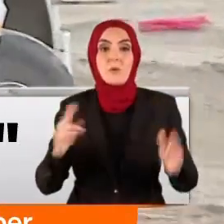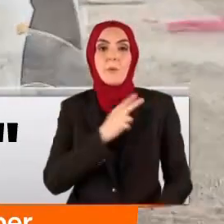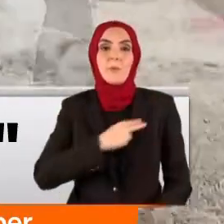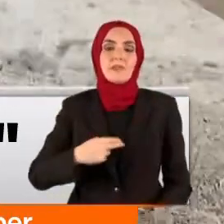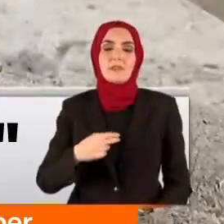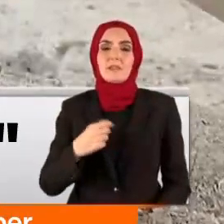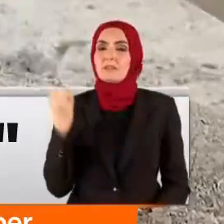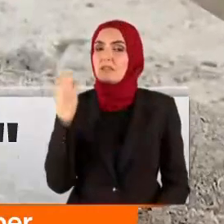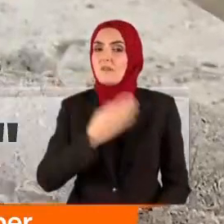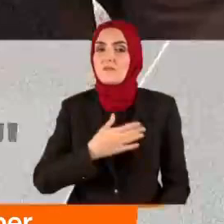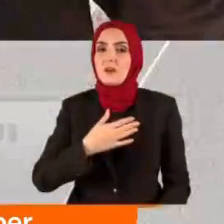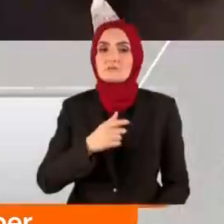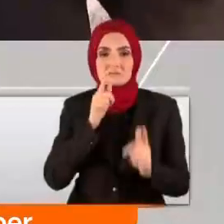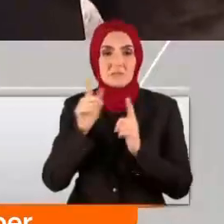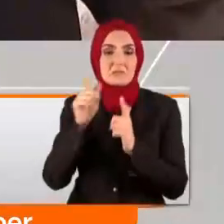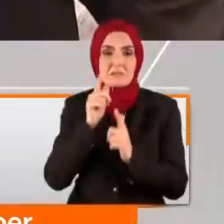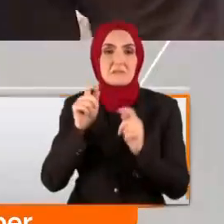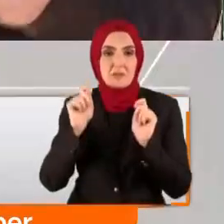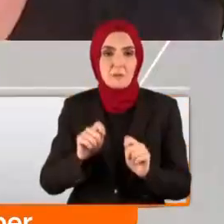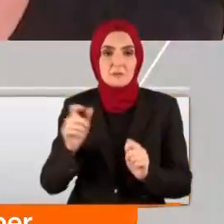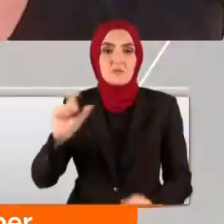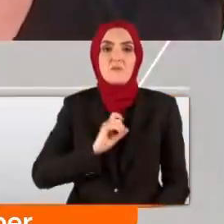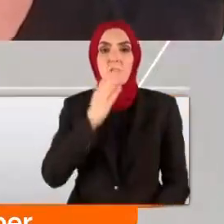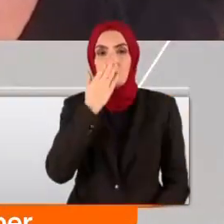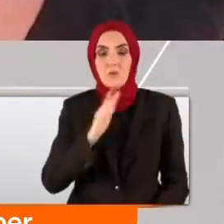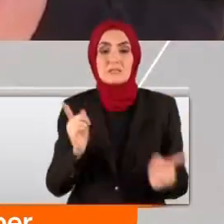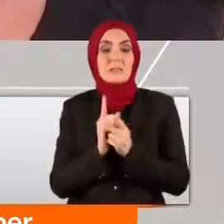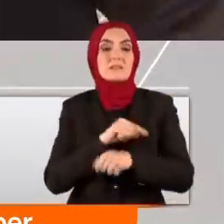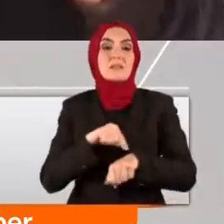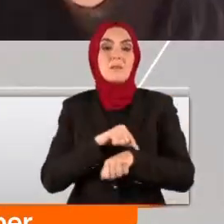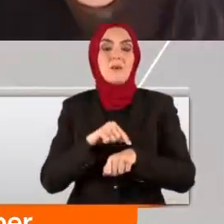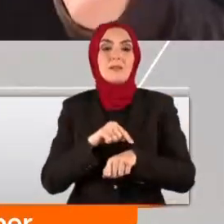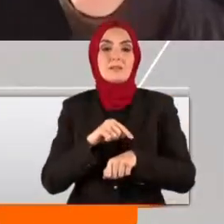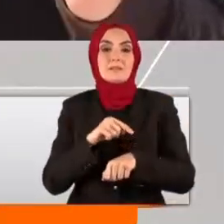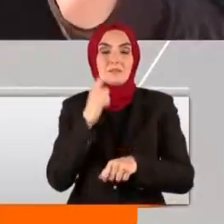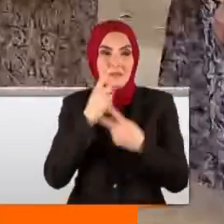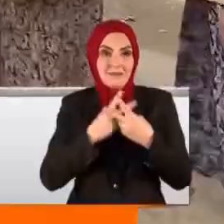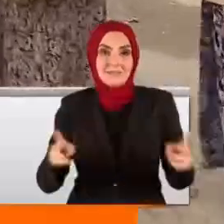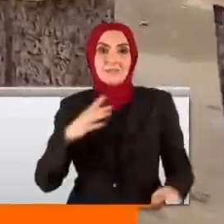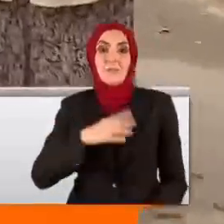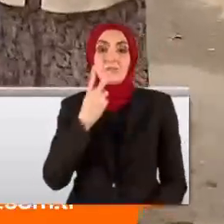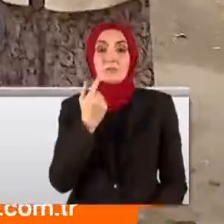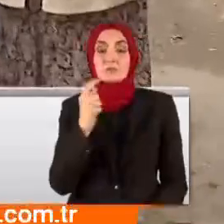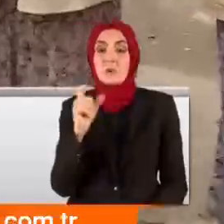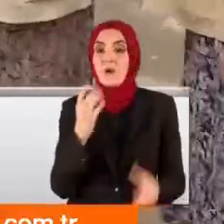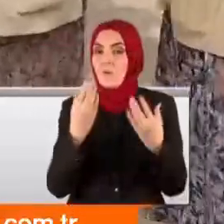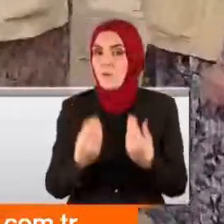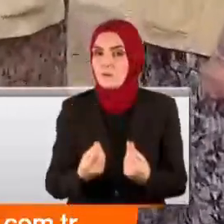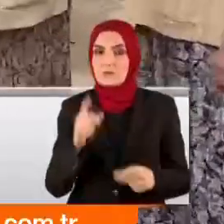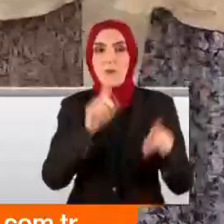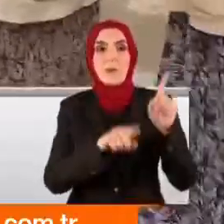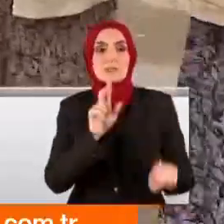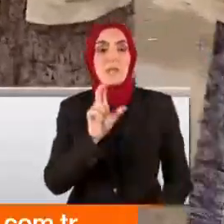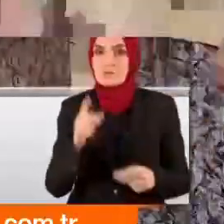duyurmaya çalıştılar ama nafile. En kısa zamanda aydınlığa kavuşturacağız diyorlar. 2,5 ay oldu. Kimi 75 yaşında,